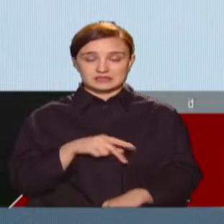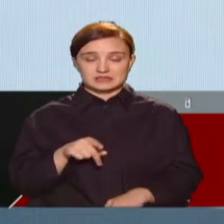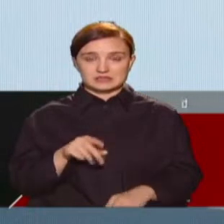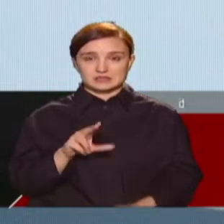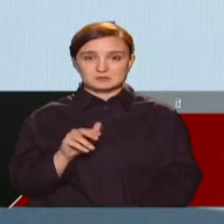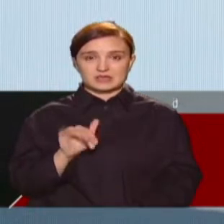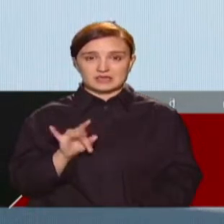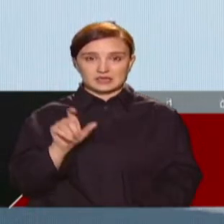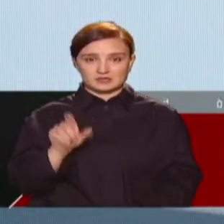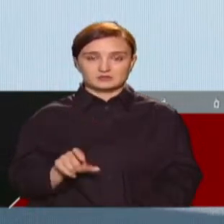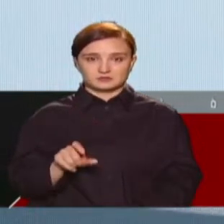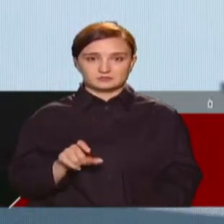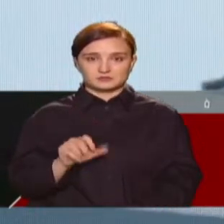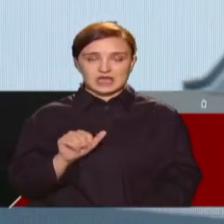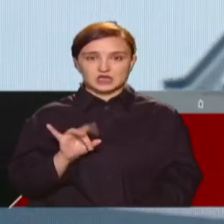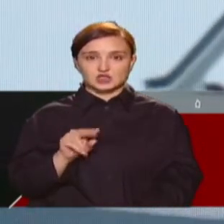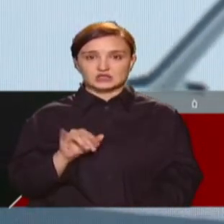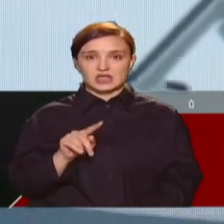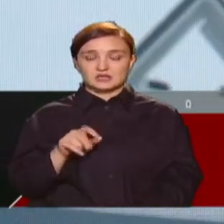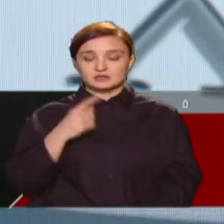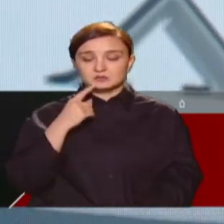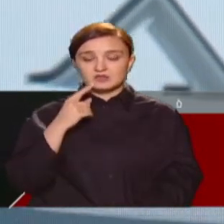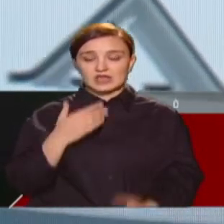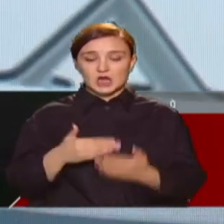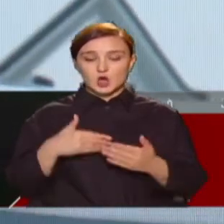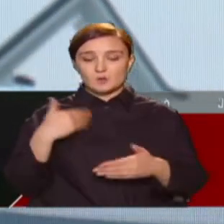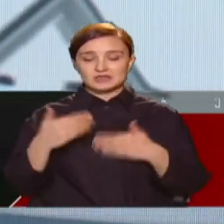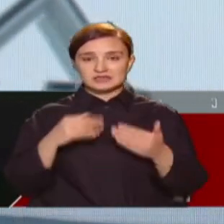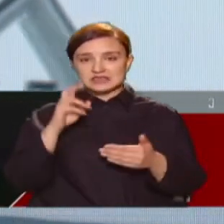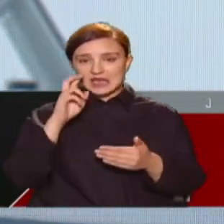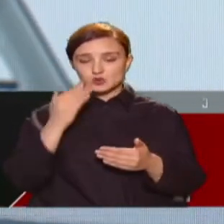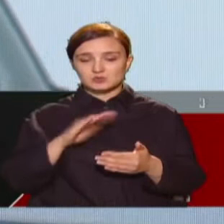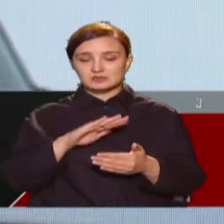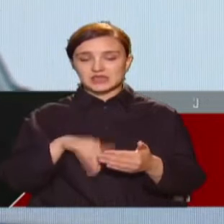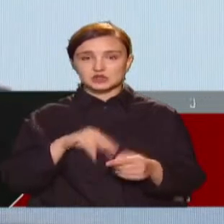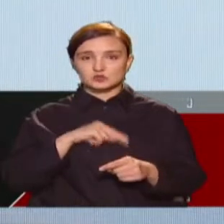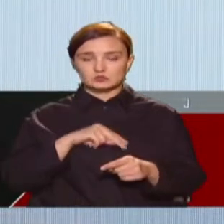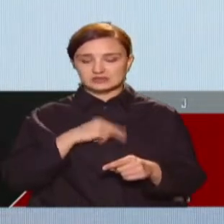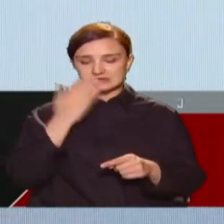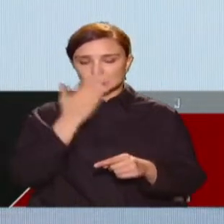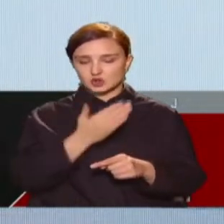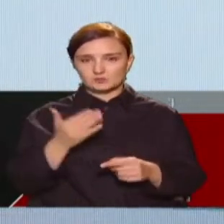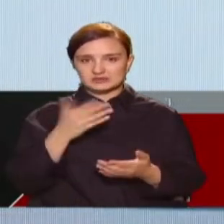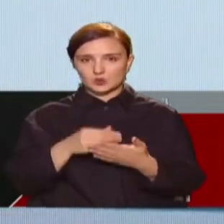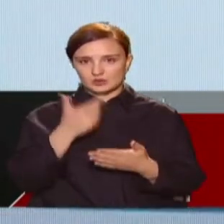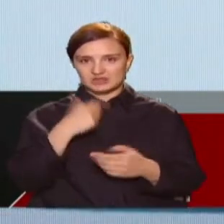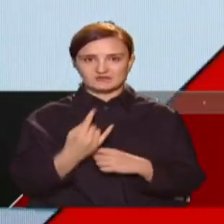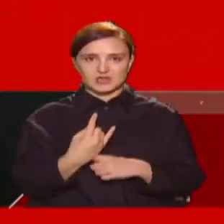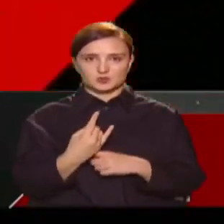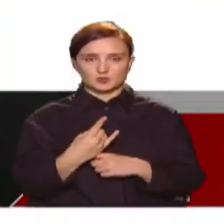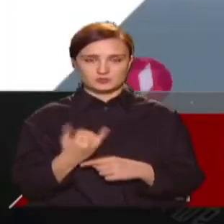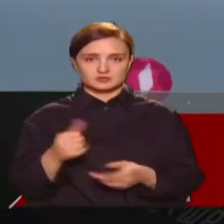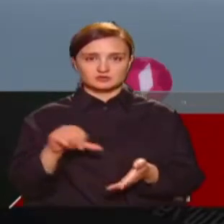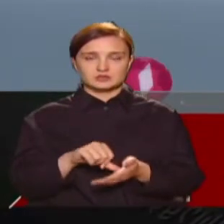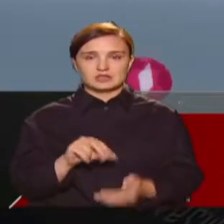თალაკვაძემ განაცხადა. მისივე თქმით, ვინც რეკომენდაციებზე ხელისუფლების გარეშე მუშაობს, საკუთარ თავს და საზოგადოებას ატყუებს. არჩილ თალაკვაძე გვერდება